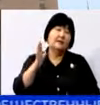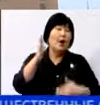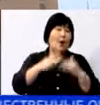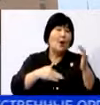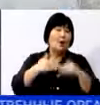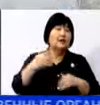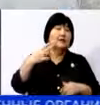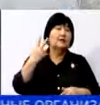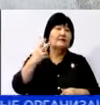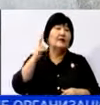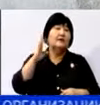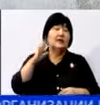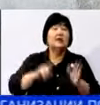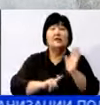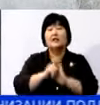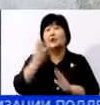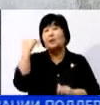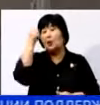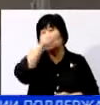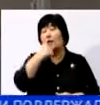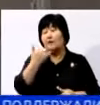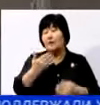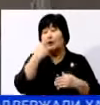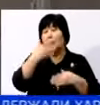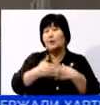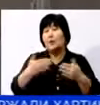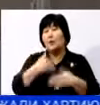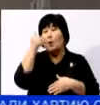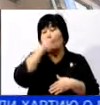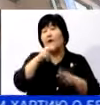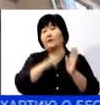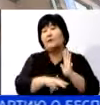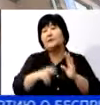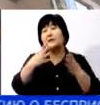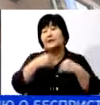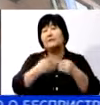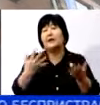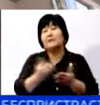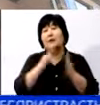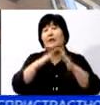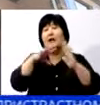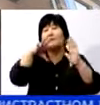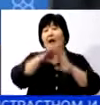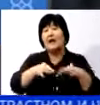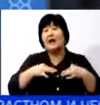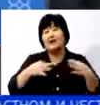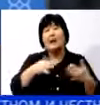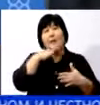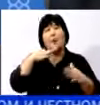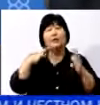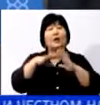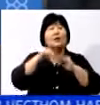Строительство 2 40-квартирных домов началось в прошлом году, и вот в преддверии Нового года 80 семей справляют новоселье. Большинство